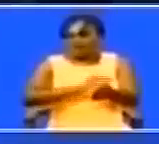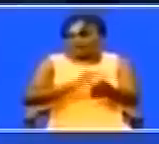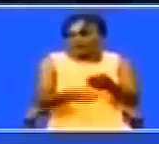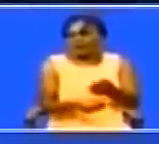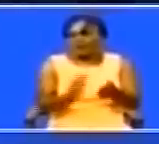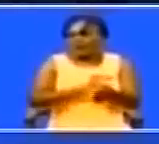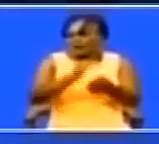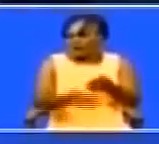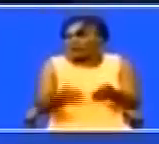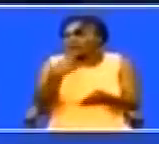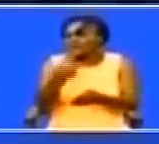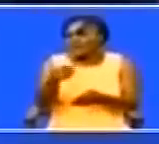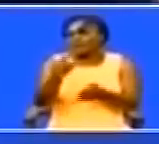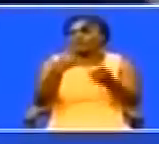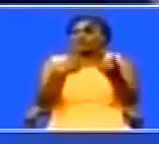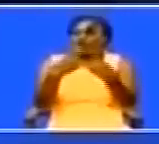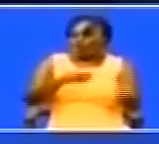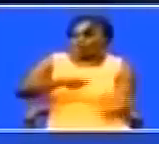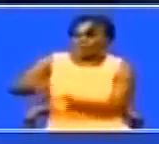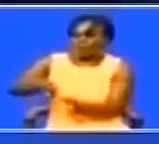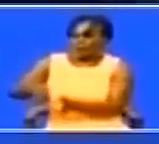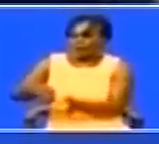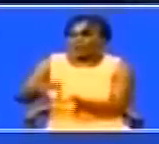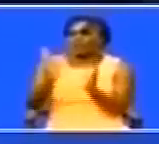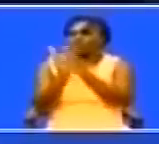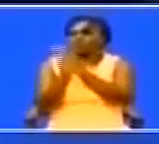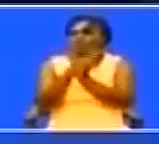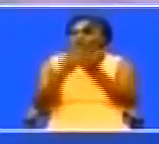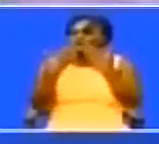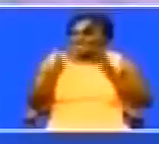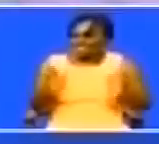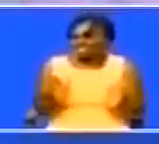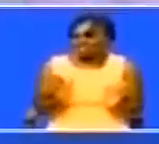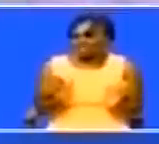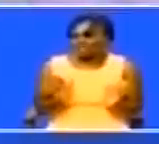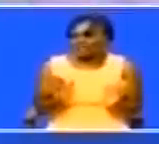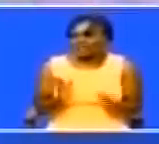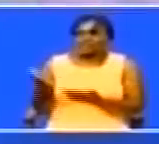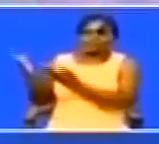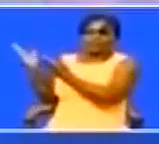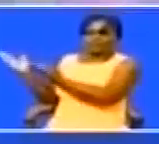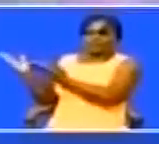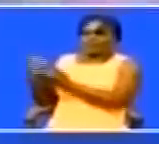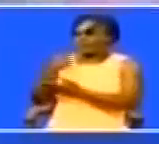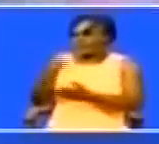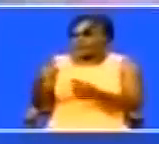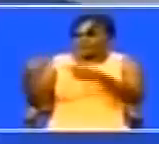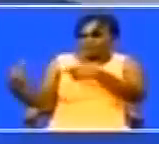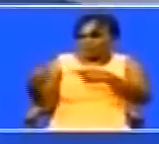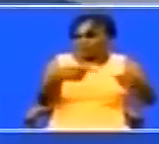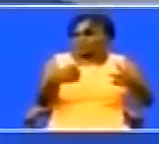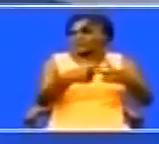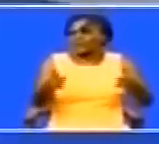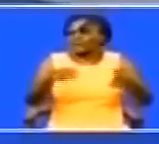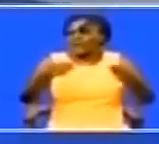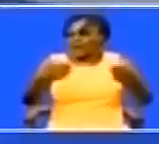and they always tell me, can we talk aside? And the story ends up like that. Gaki anadai kuwa mzozo kati yake na jamaa